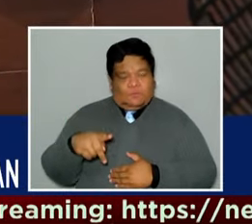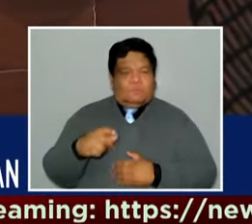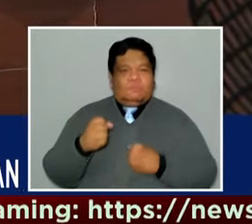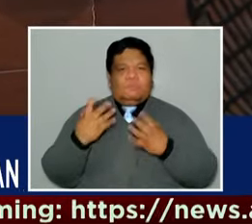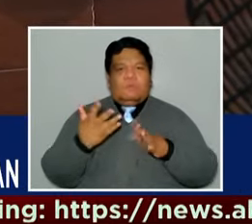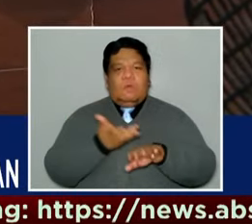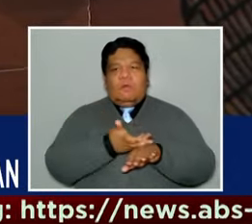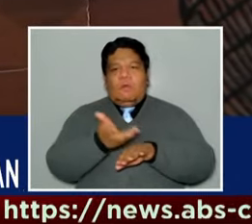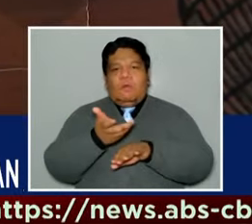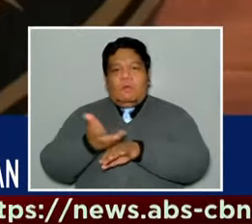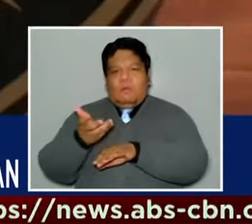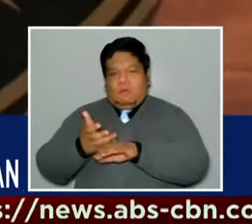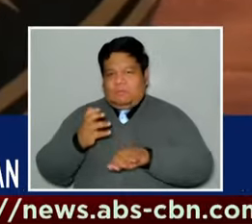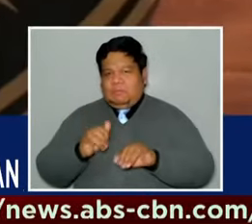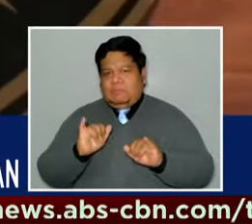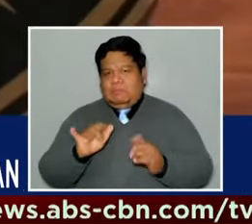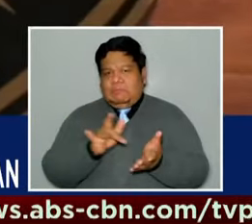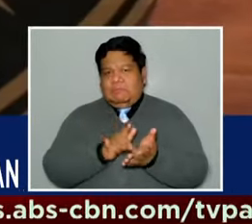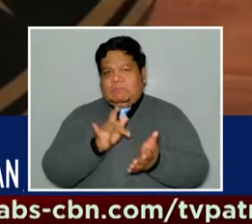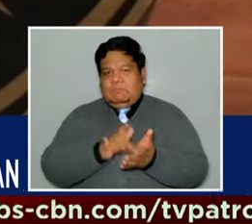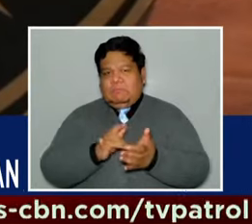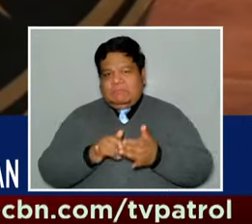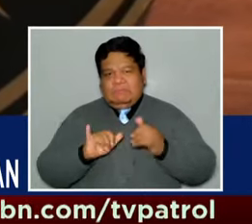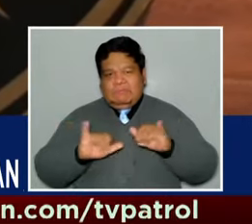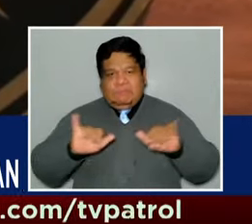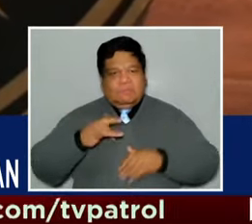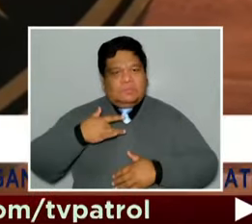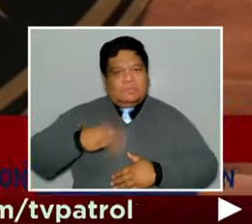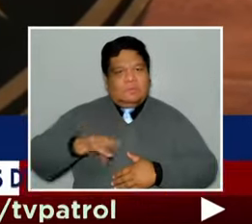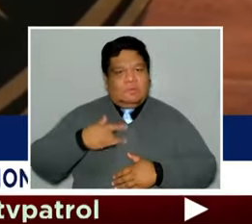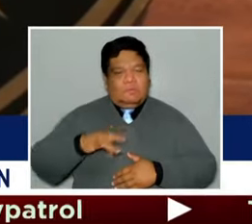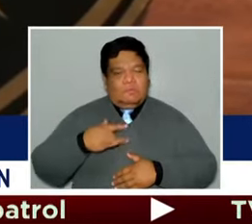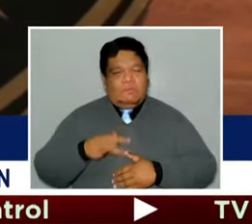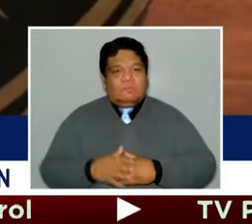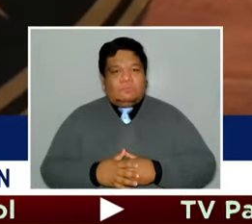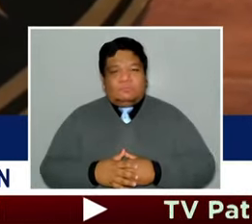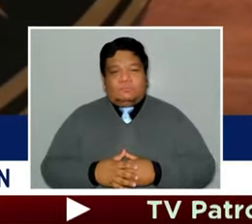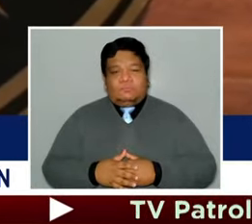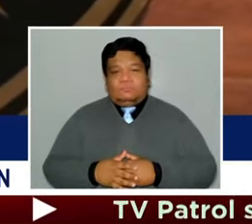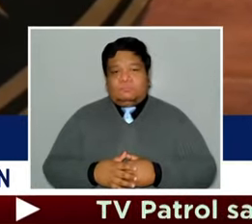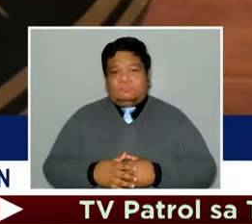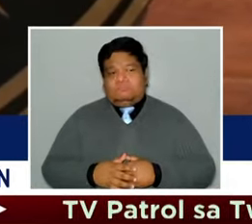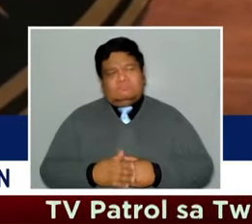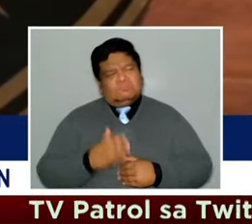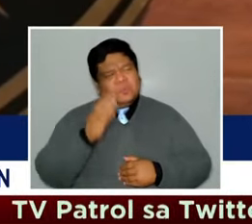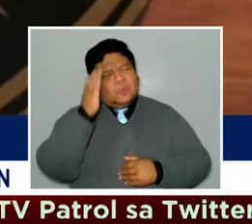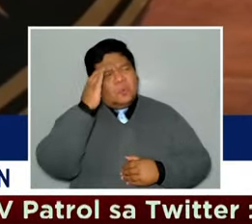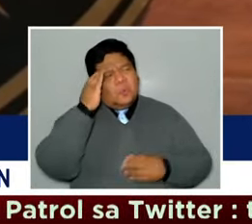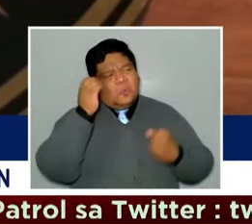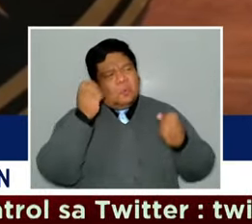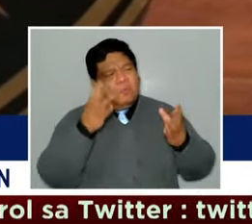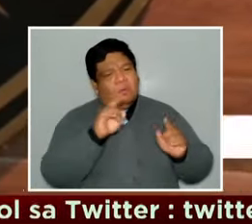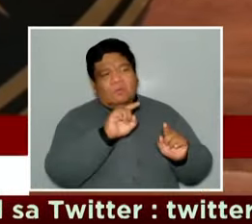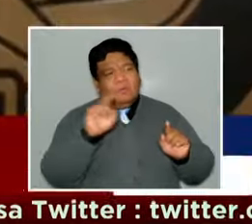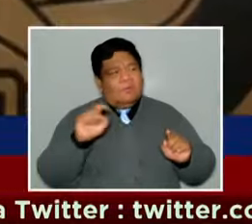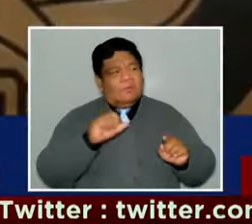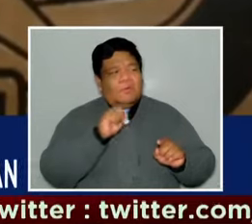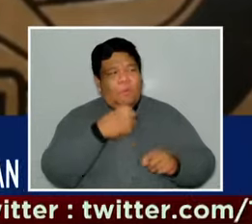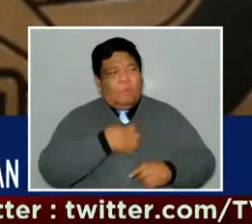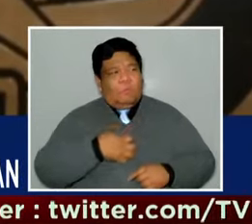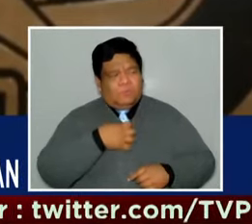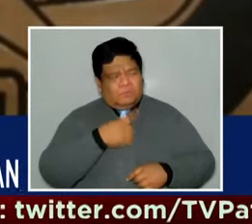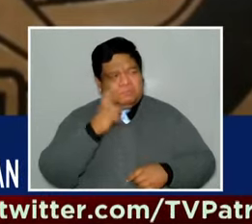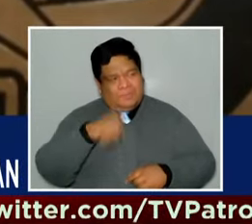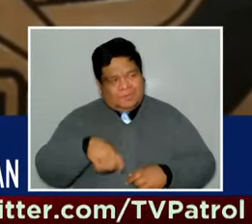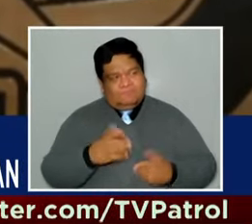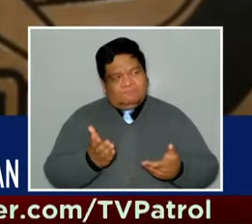ang ganitong modus. Alam namin na maraming biktima na hindi nagre-reklamo, dapat mag-file din sila ng reklamo sa amin para hindi